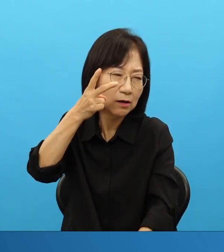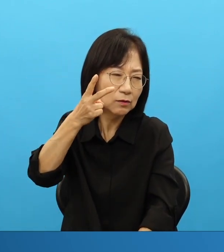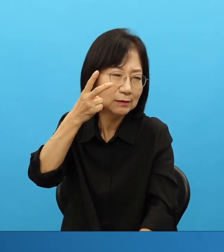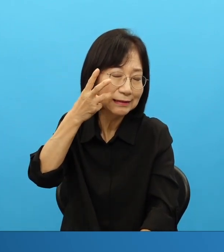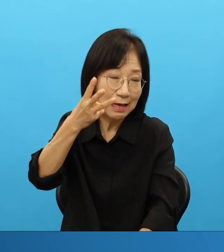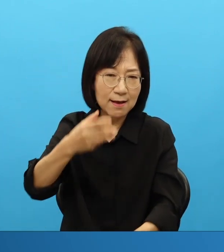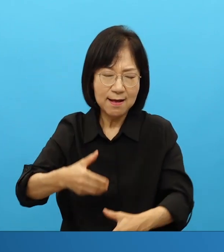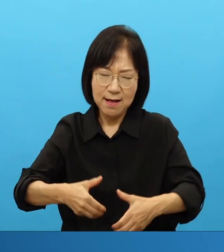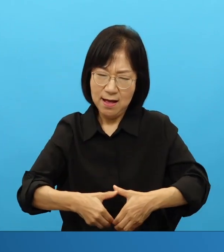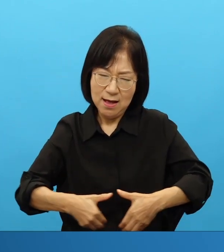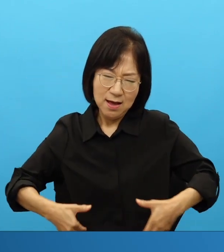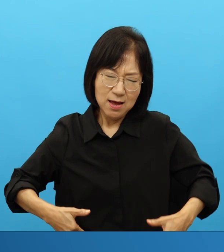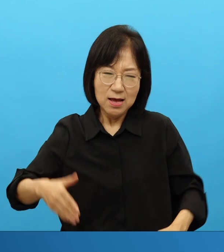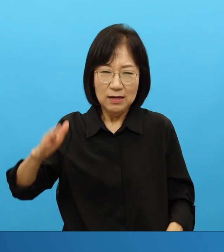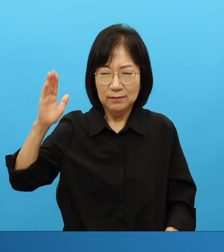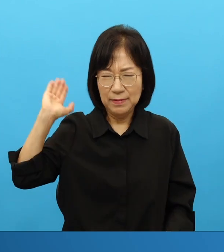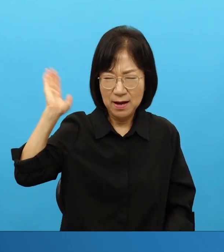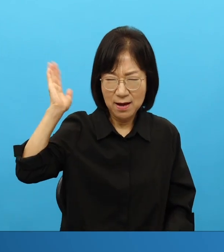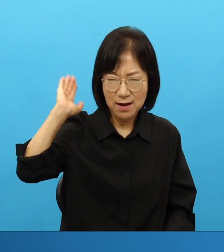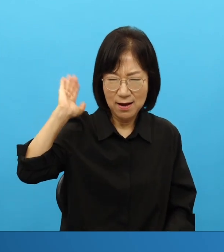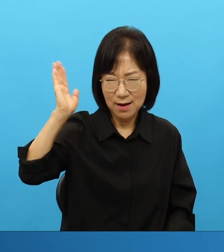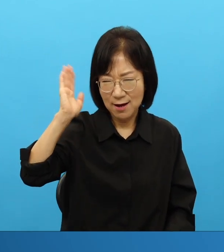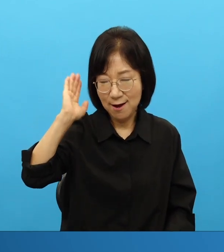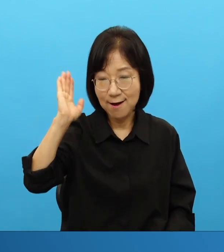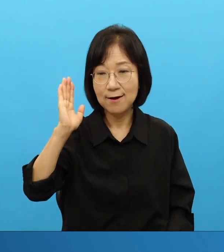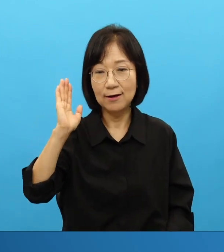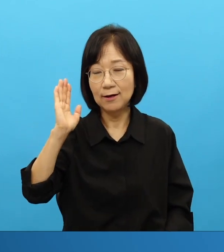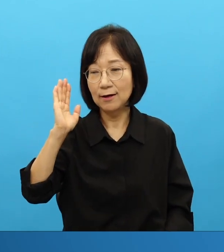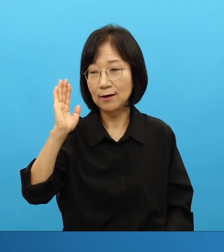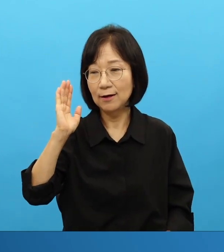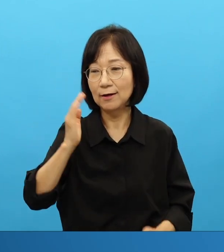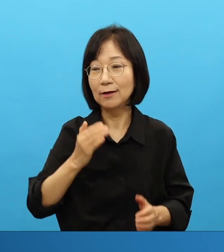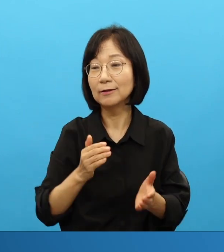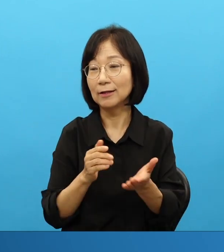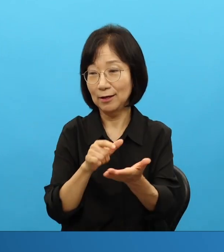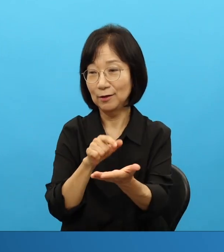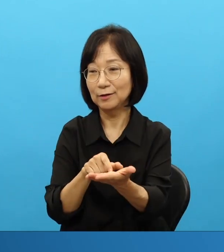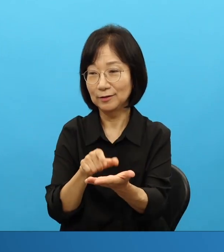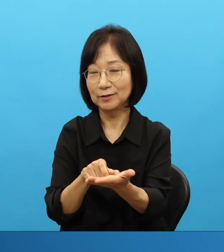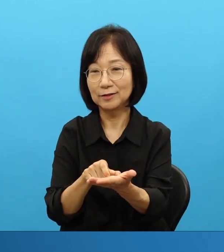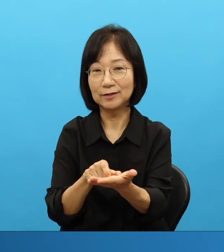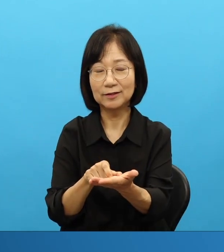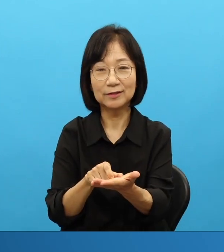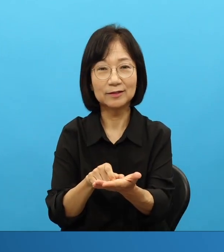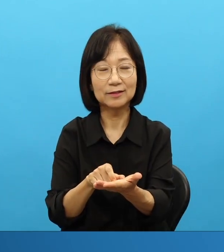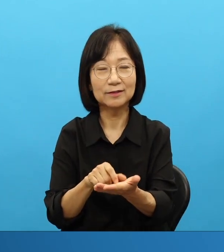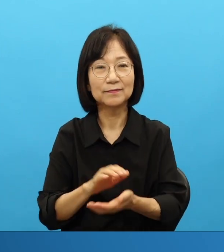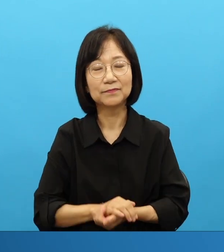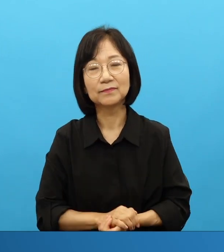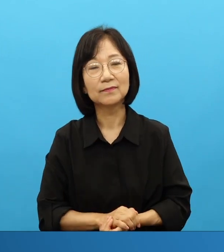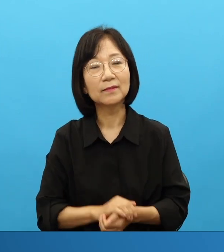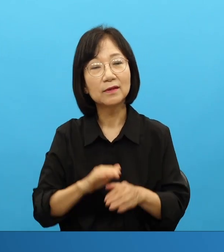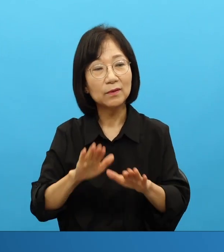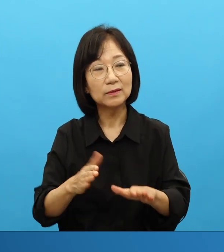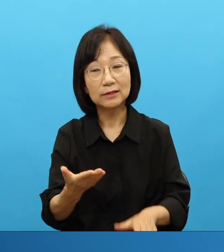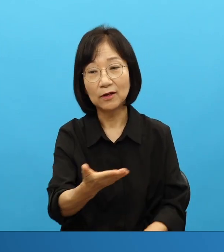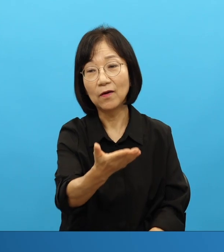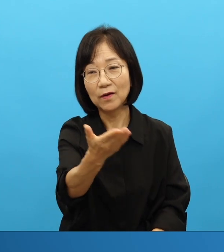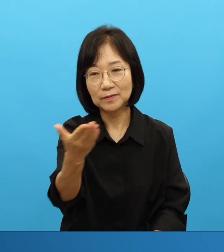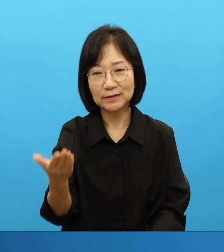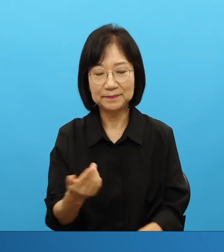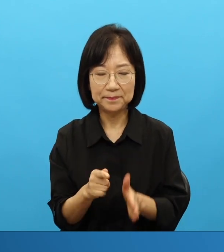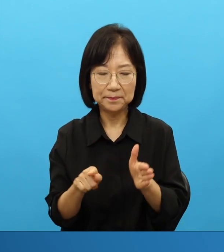testified of the kingdom of God for 3 months. 알아본 거죠. In other words, he understood these words. 오늘 여러분이 그릇을